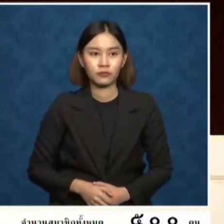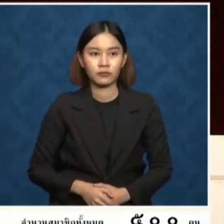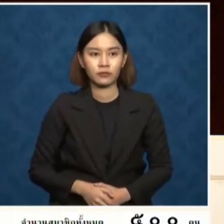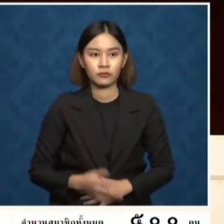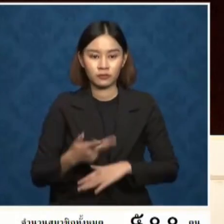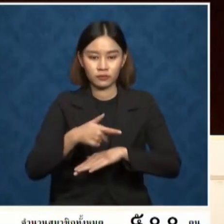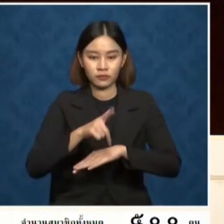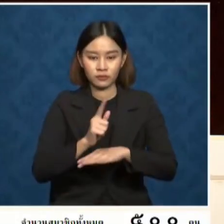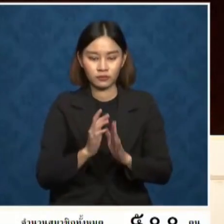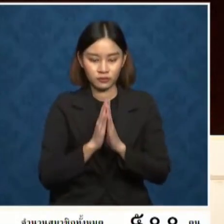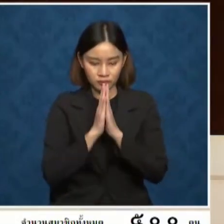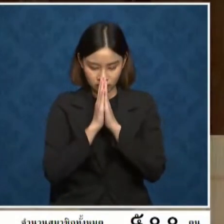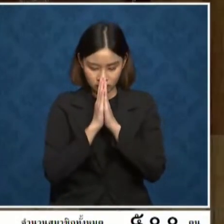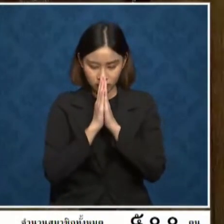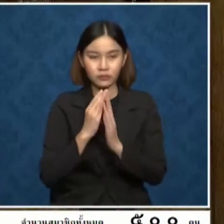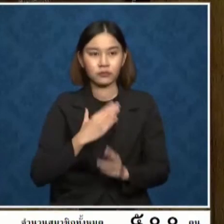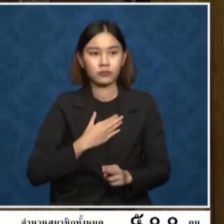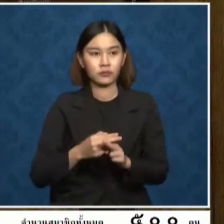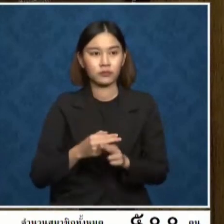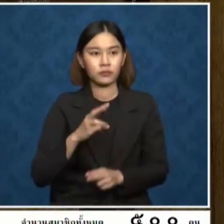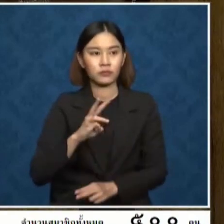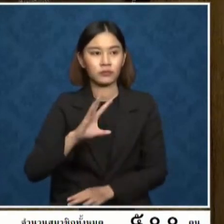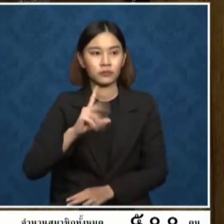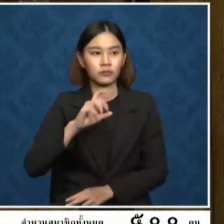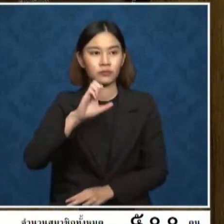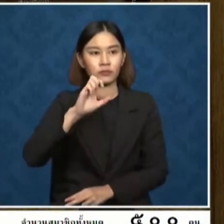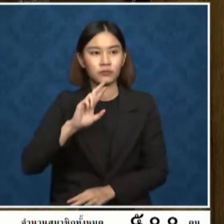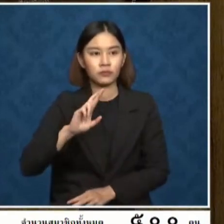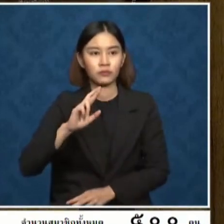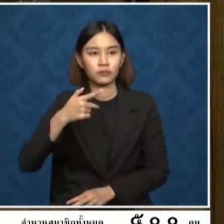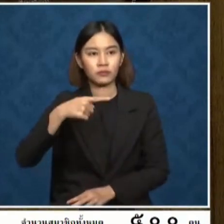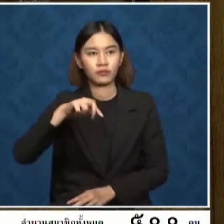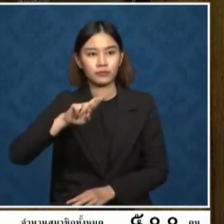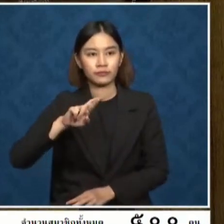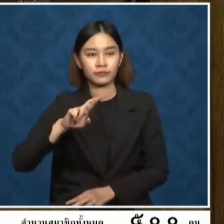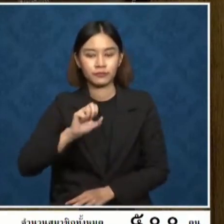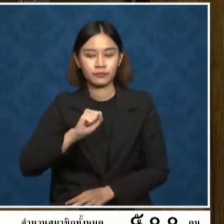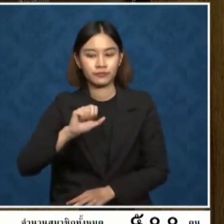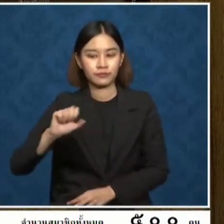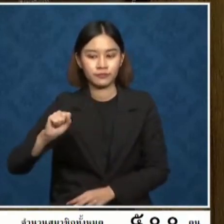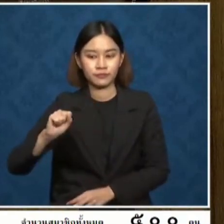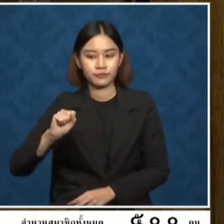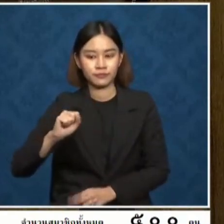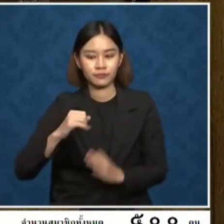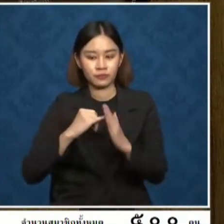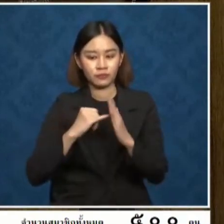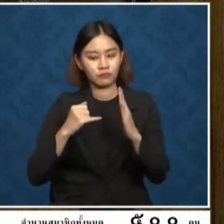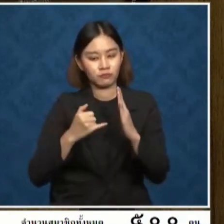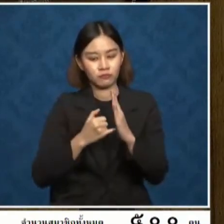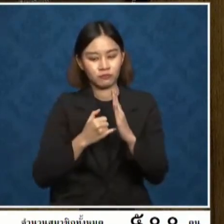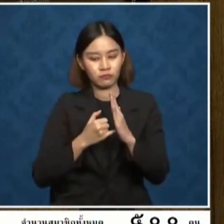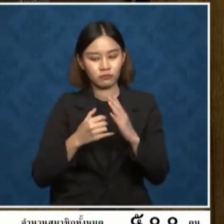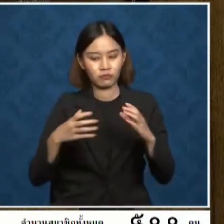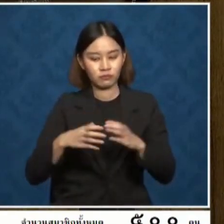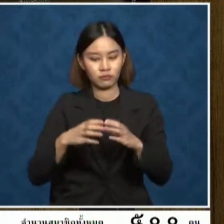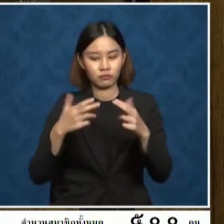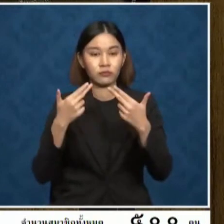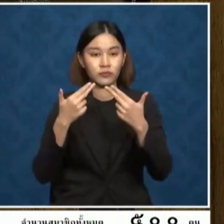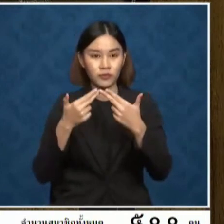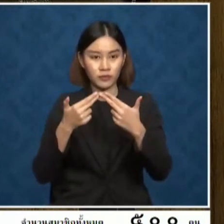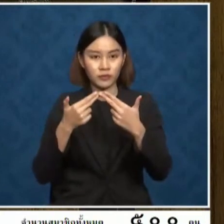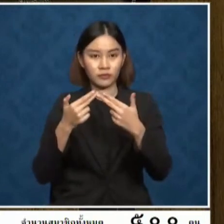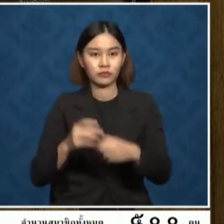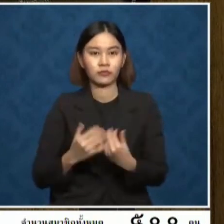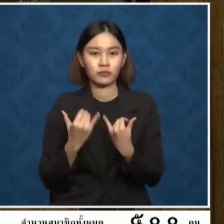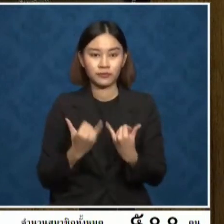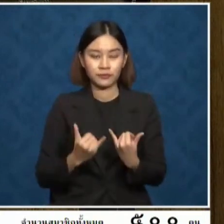กราบเรียนท่านประธานสภาที่เคารพดิฉันนางสาววชิรพรกาญจนะสมาชิกสภาผู้แทนราษฎรจังหวัดสุราษฎร์ธานีพรรครวมไทยสร้างชาติ